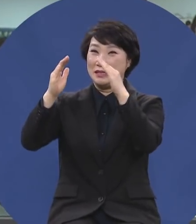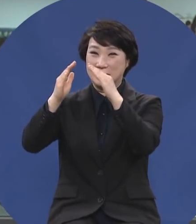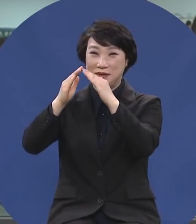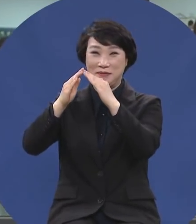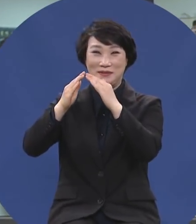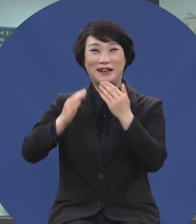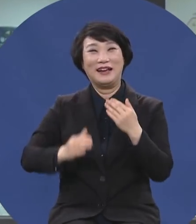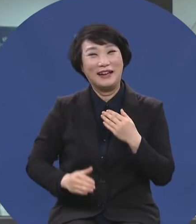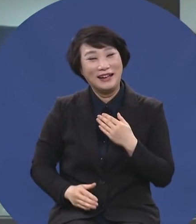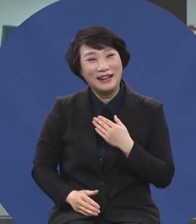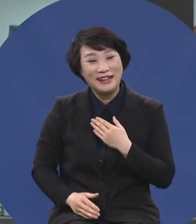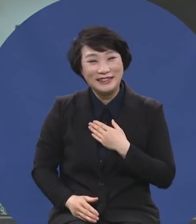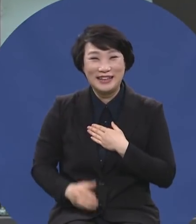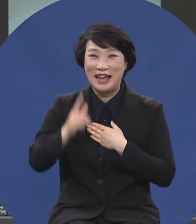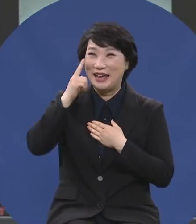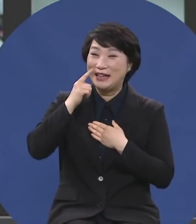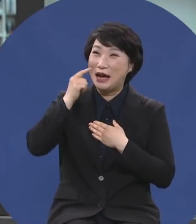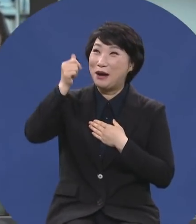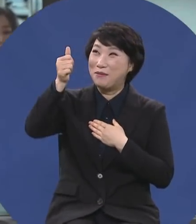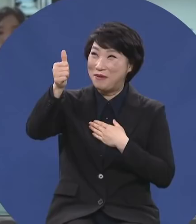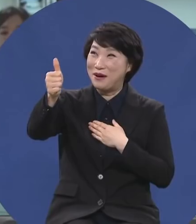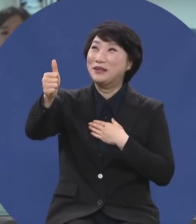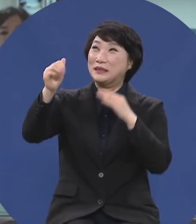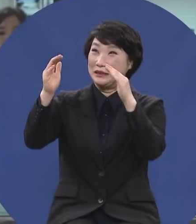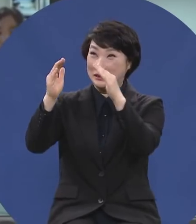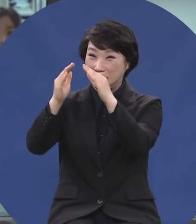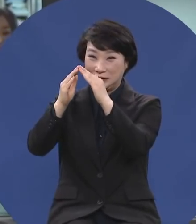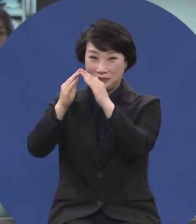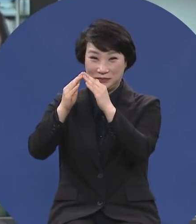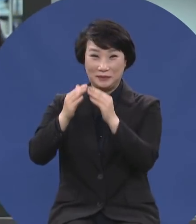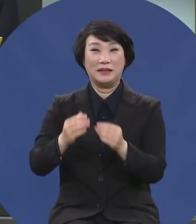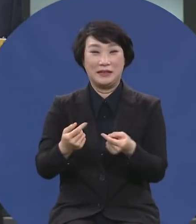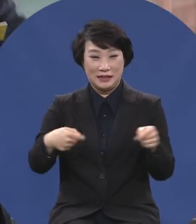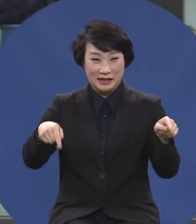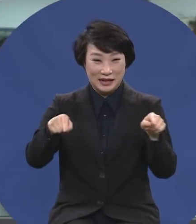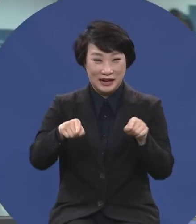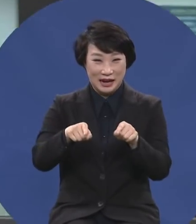아버지 집, 내 아버지 집.